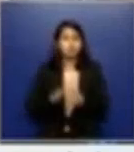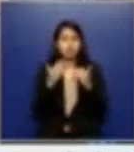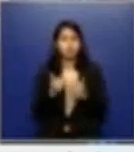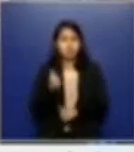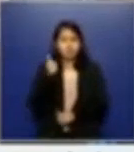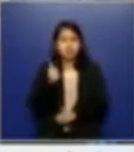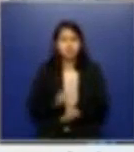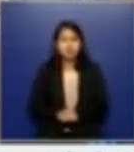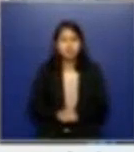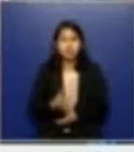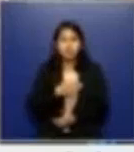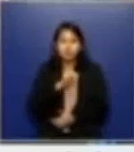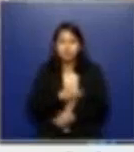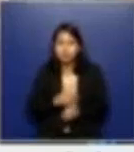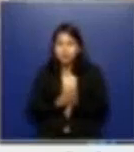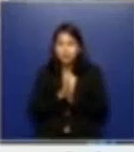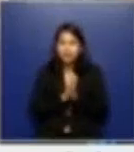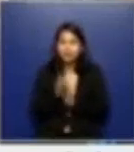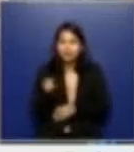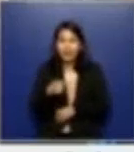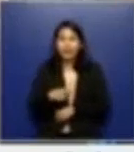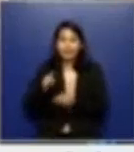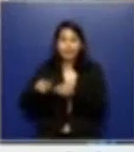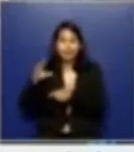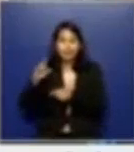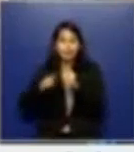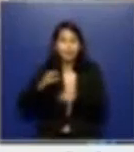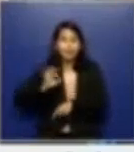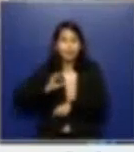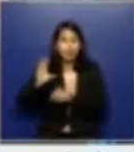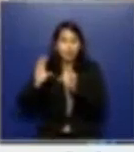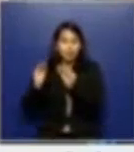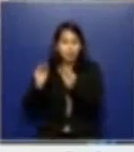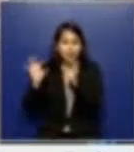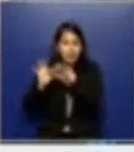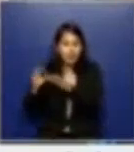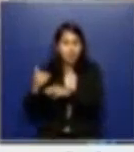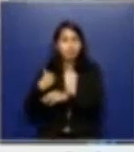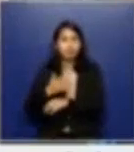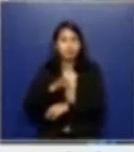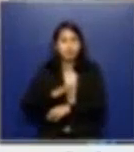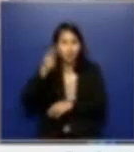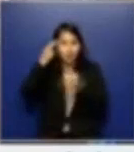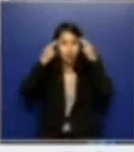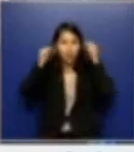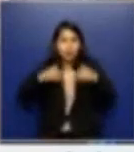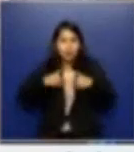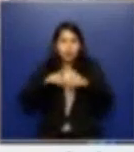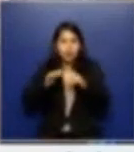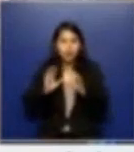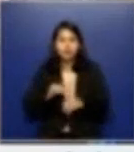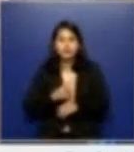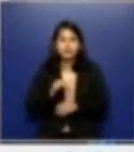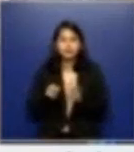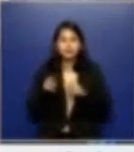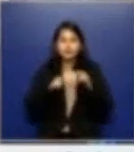ากแล้วก็ลุ้นด้วยเมื่อสักครู่นี้เพื่อนไปกระทบกระทั่งผมก็ลุ้นให้ท่านเอาตัวรอดได้ใจหายใจคว่ำนะอย